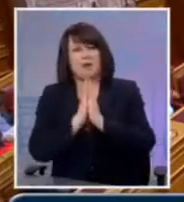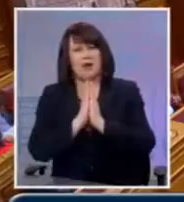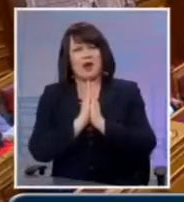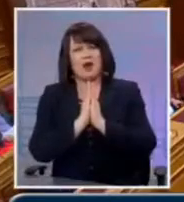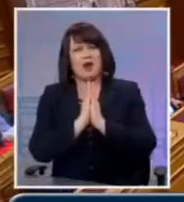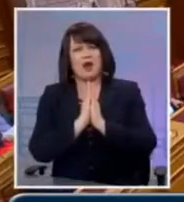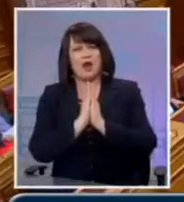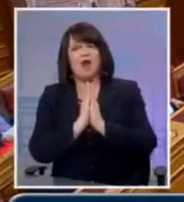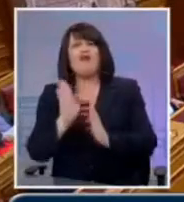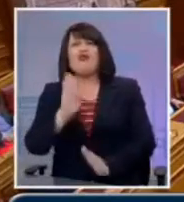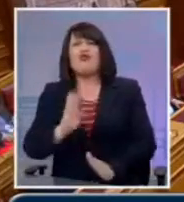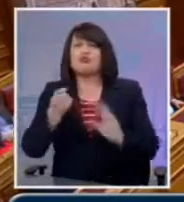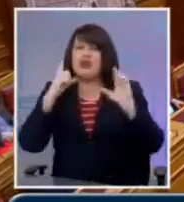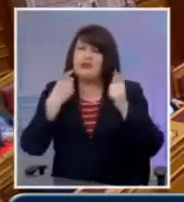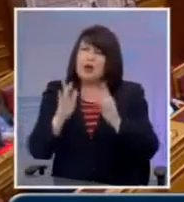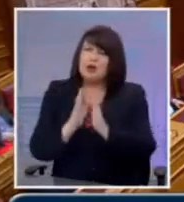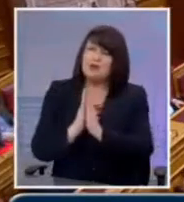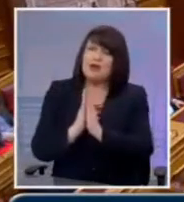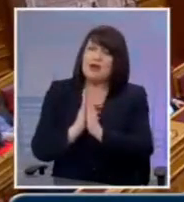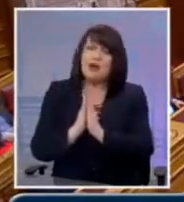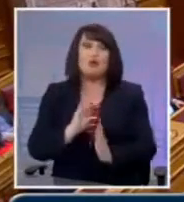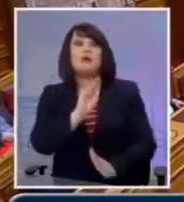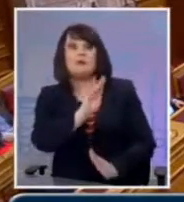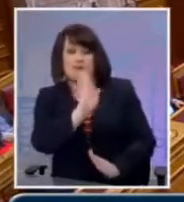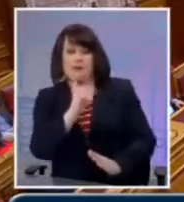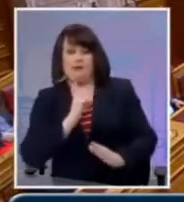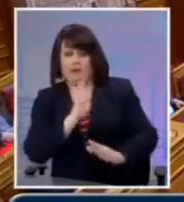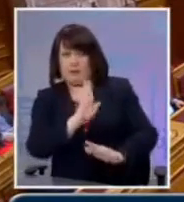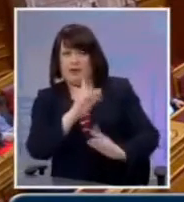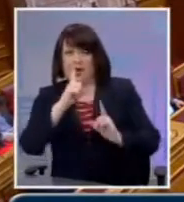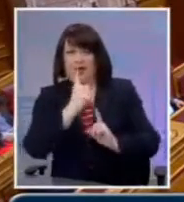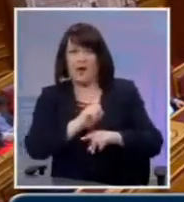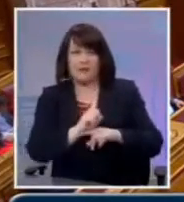στα πρακτικά. Κύριε Βρούτση, σας παρακαλώ. Κυρία Τελιγιορίδου, λοιπόν, ένα λεπτό.